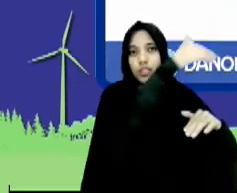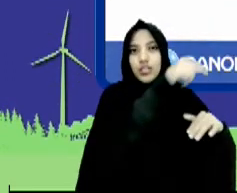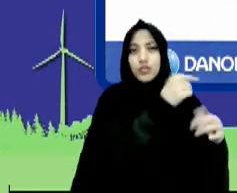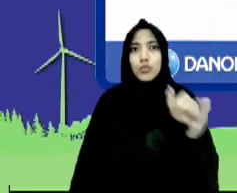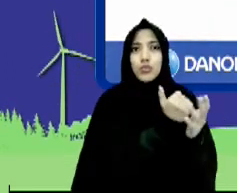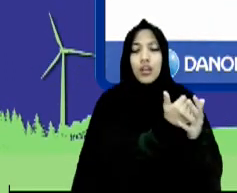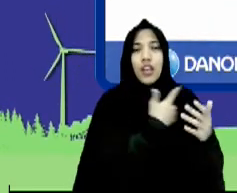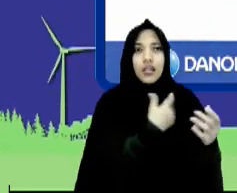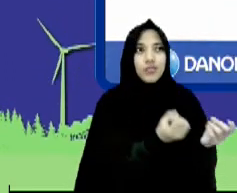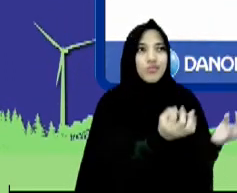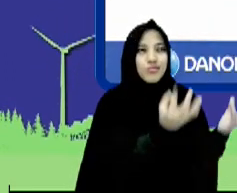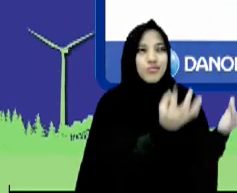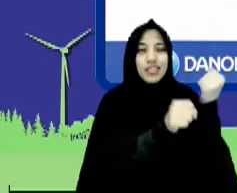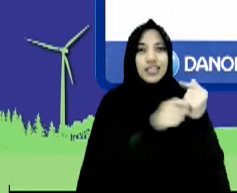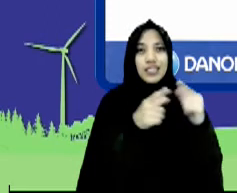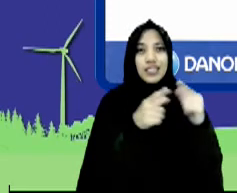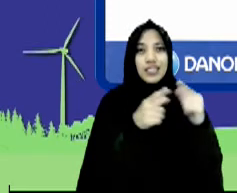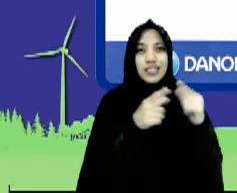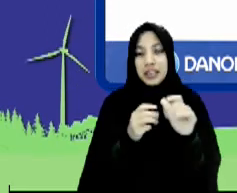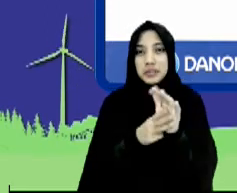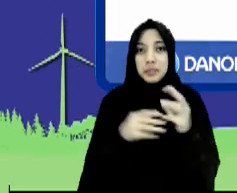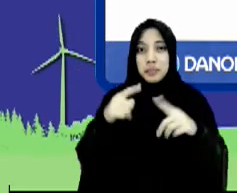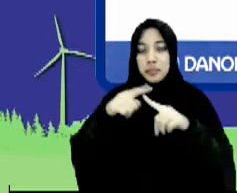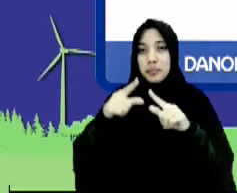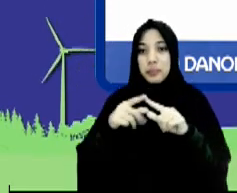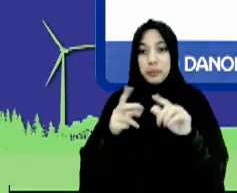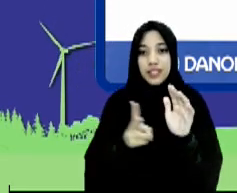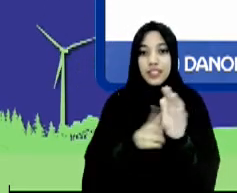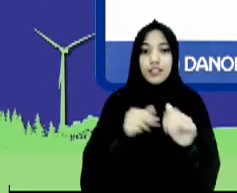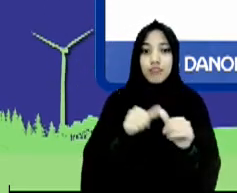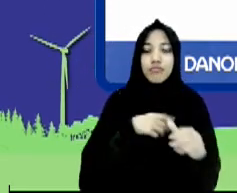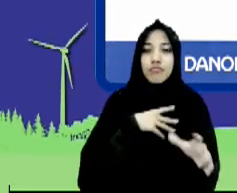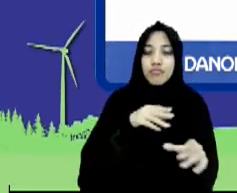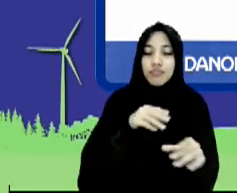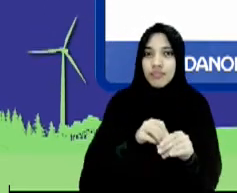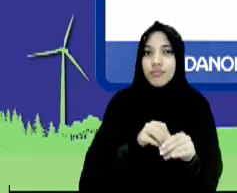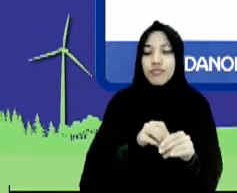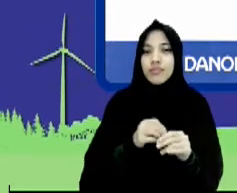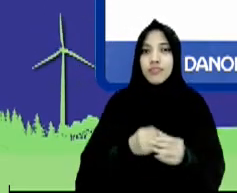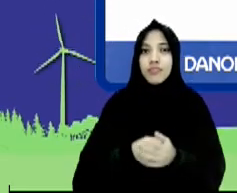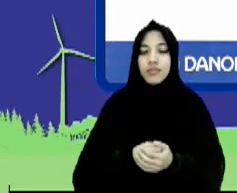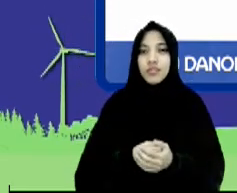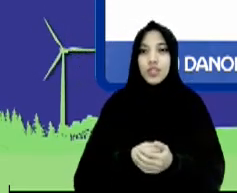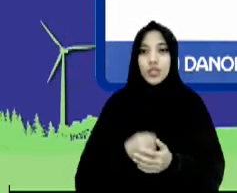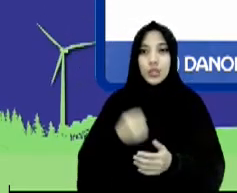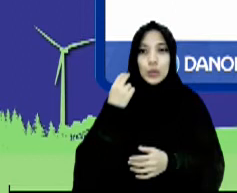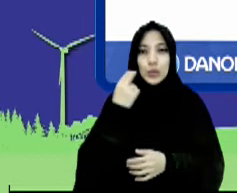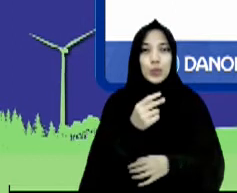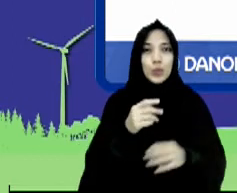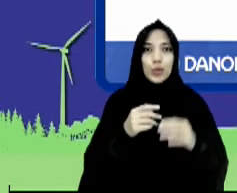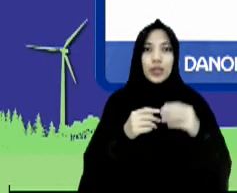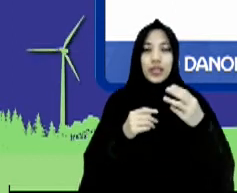besar terutama kalau kita ngomong konteksnya food waste nah eh dan kontribusinya itu untuk e profil emisi gas rumah kaca di Indonesia itu sampai dengan